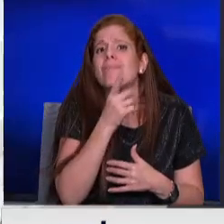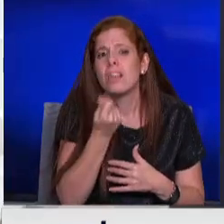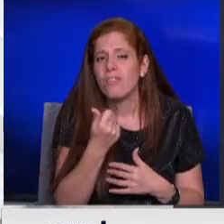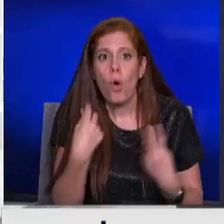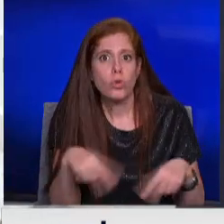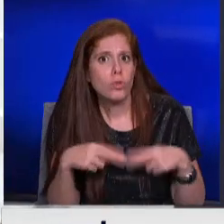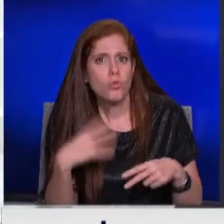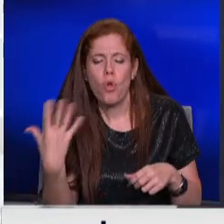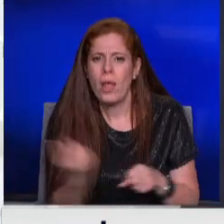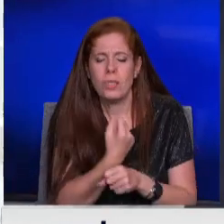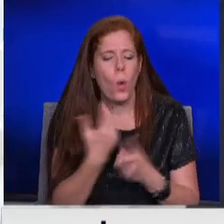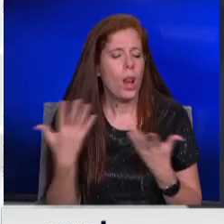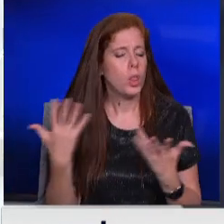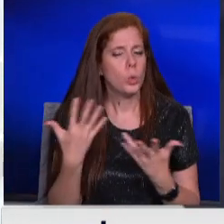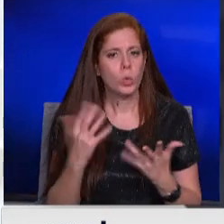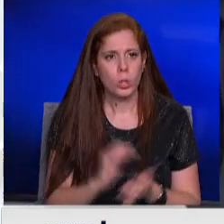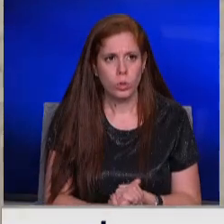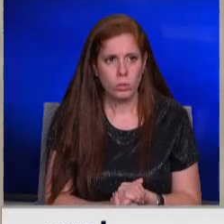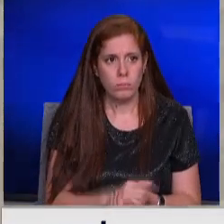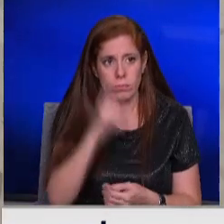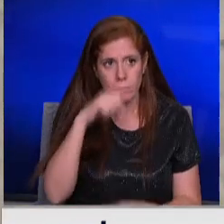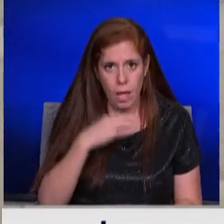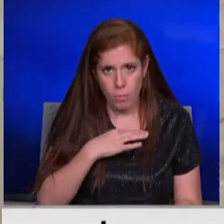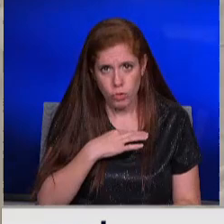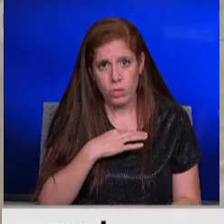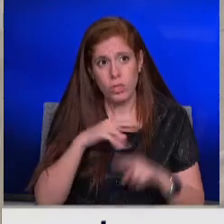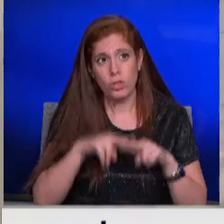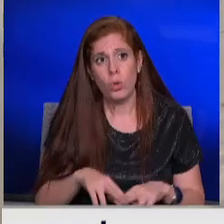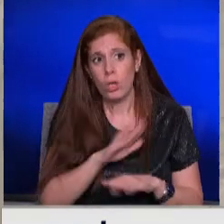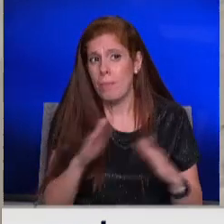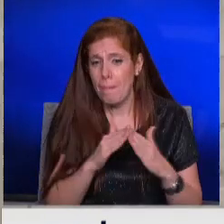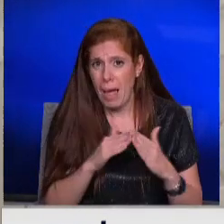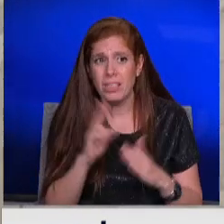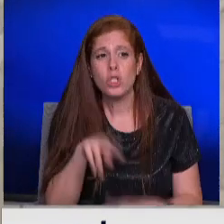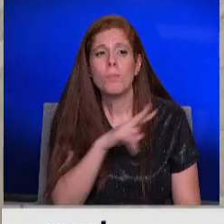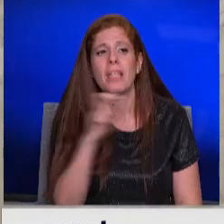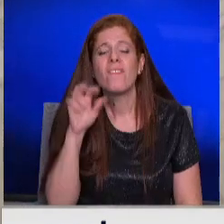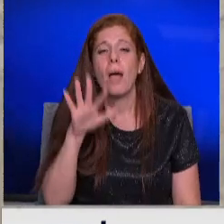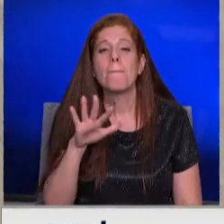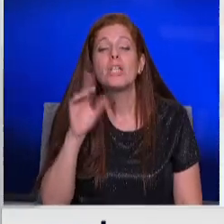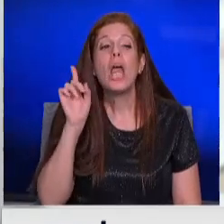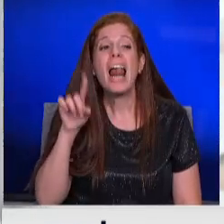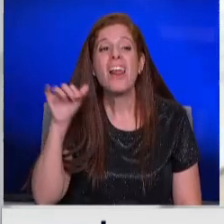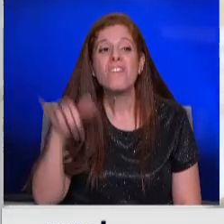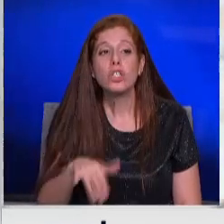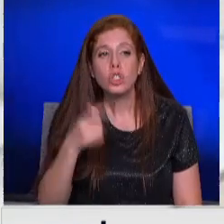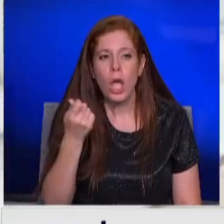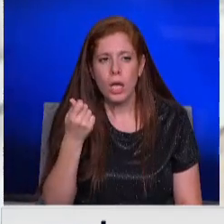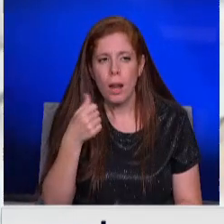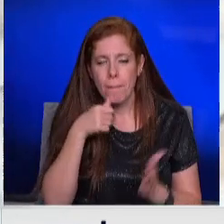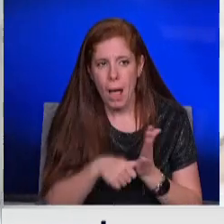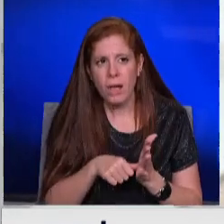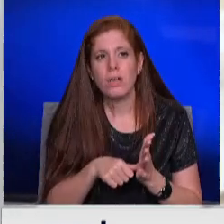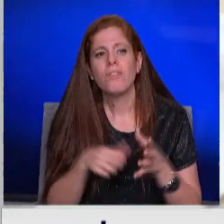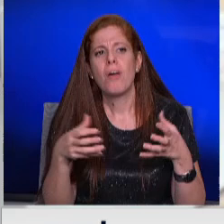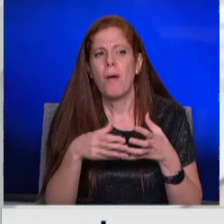הרגליים. אבא שלי השאיר אותנו בלי בית. יש לנו 205 אלף שקל חובות בבנק, ובחברת האשראי עוד 100 אלף. אנחנו מפחדים שאנחנו לא